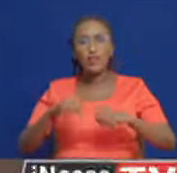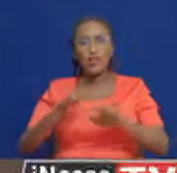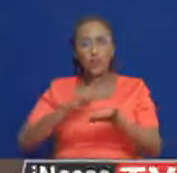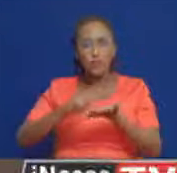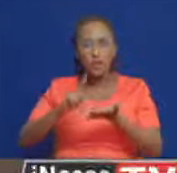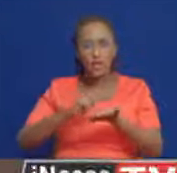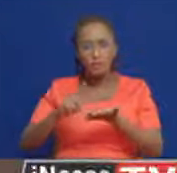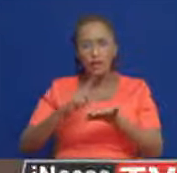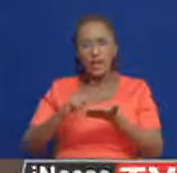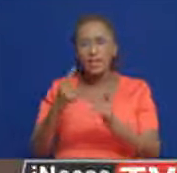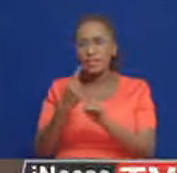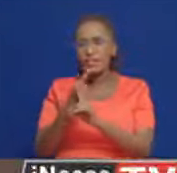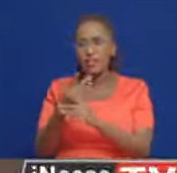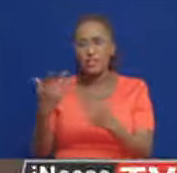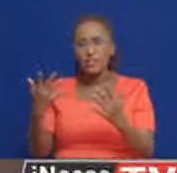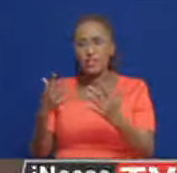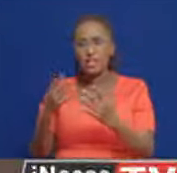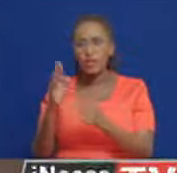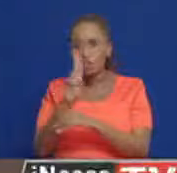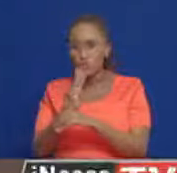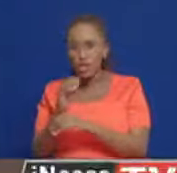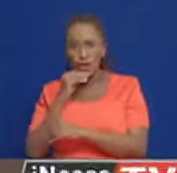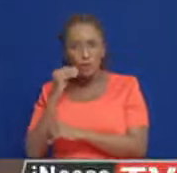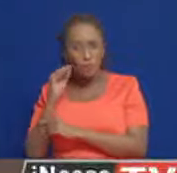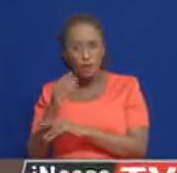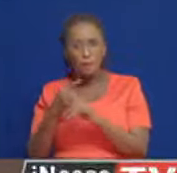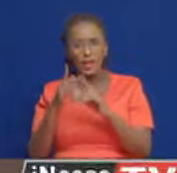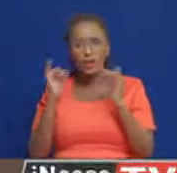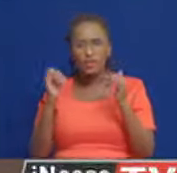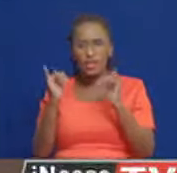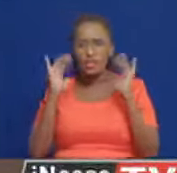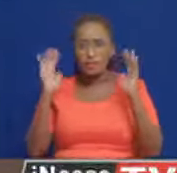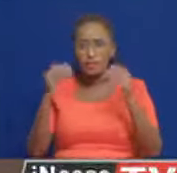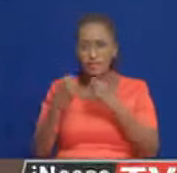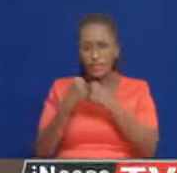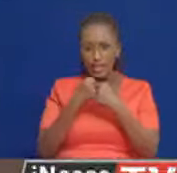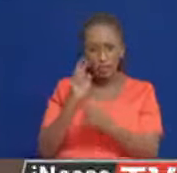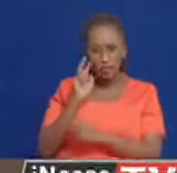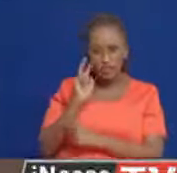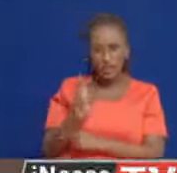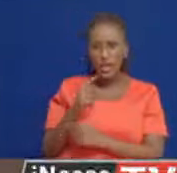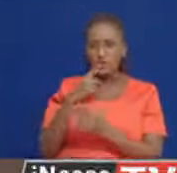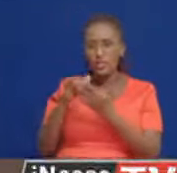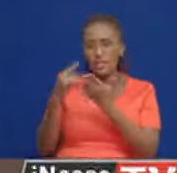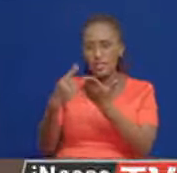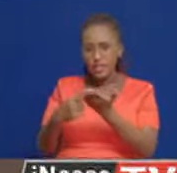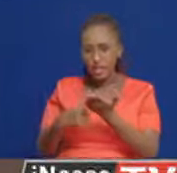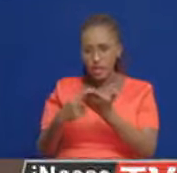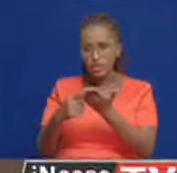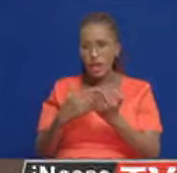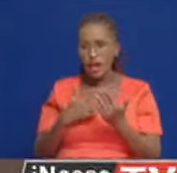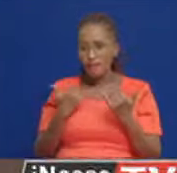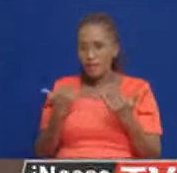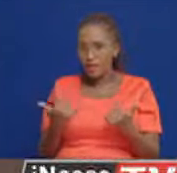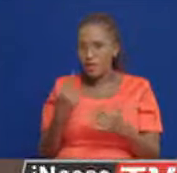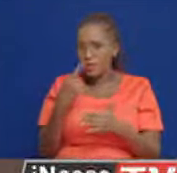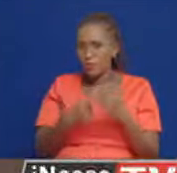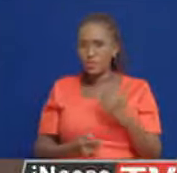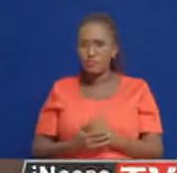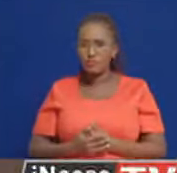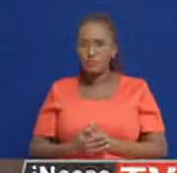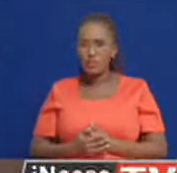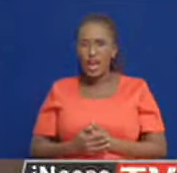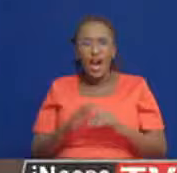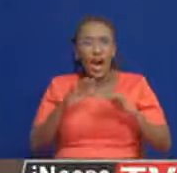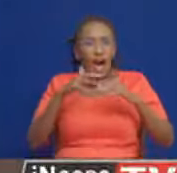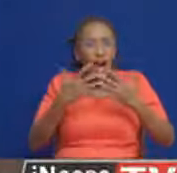matumizi yao mengine. Kwa hivyo ndio imekuwa changamoto kuangalia. Kwa hivyo ile discussion ambayo iko kwa sasa ilikuwa ya kwamba ni je, jinsi gani